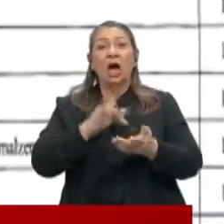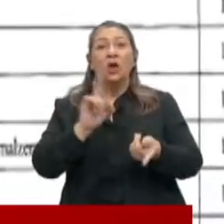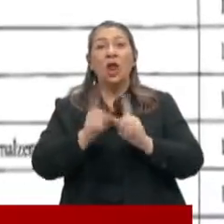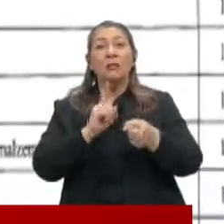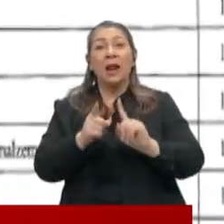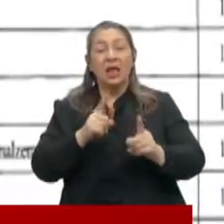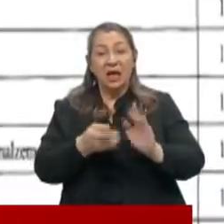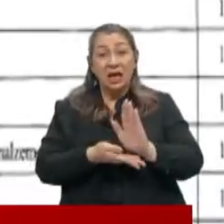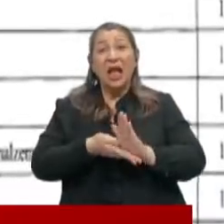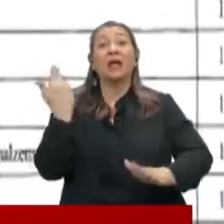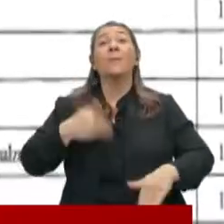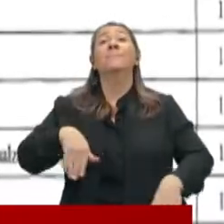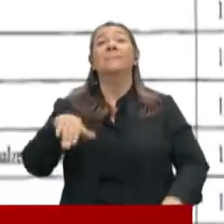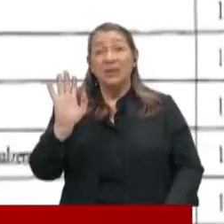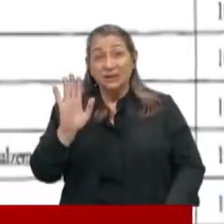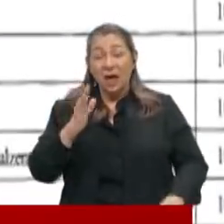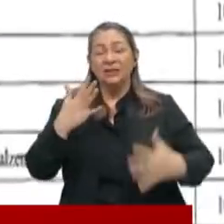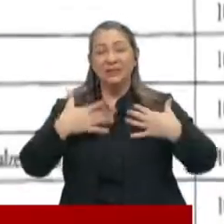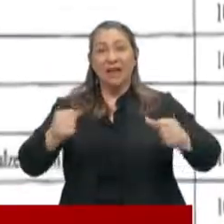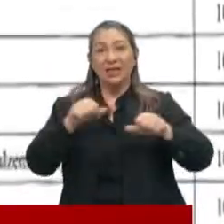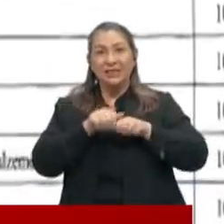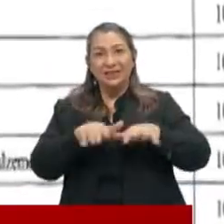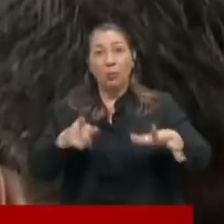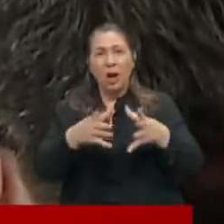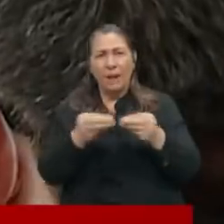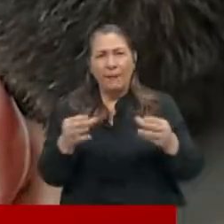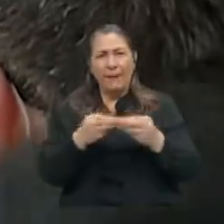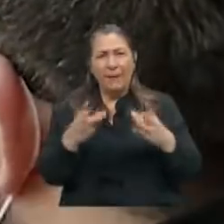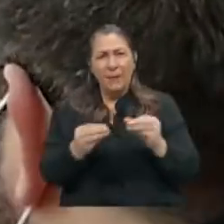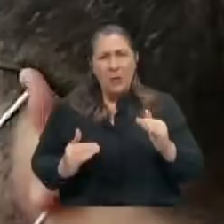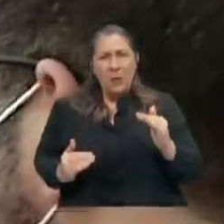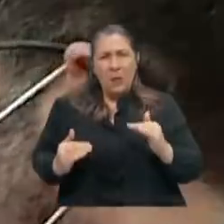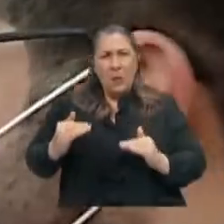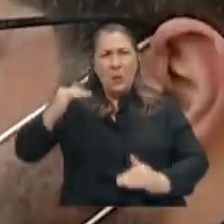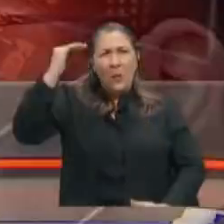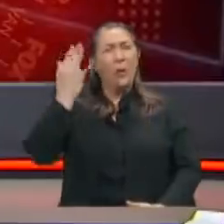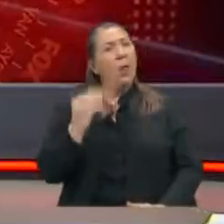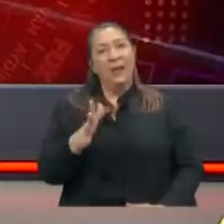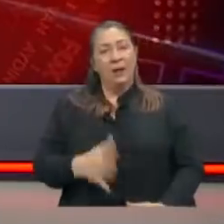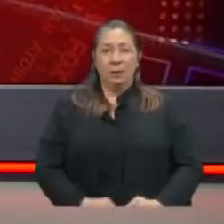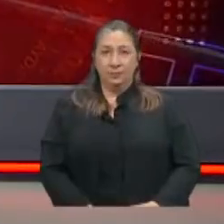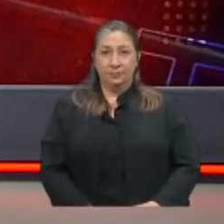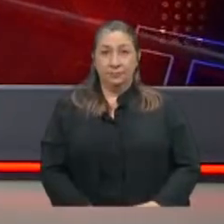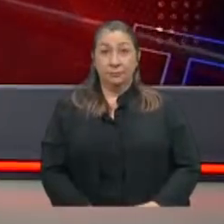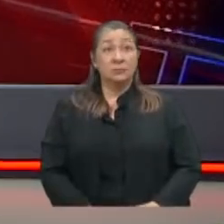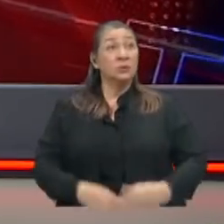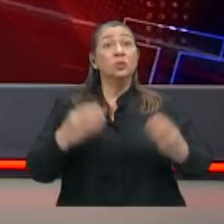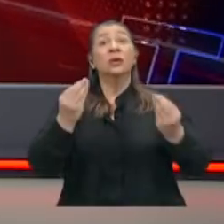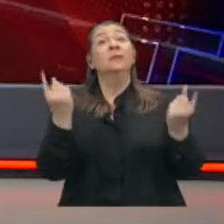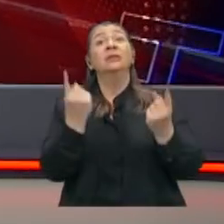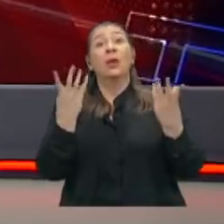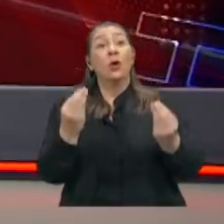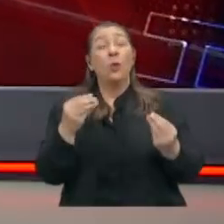yönetmeliği uygulaması kalkmazsa sağlık sistemindeki bu kayıplar daha da artabilir. Ve güzel şeyler de